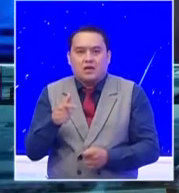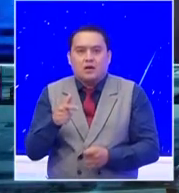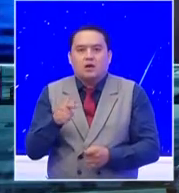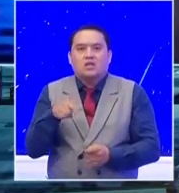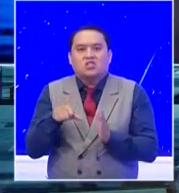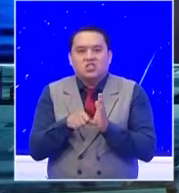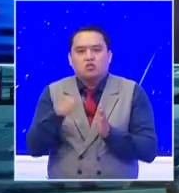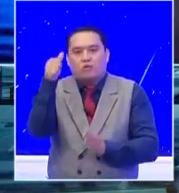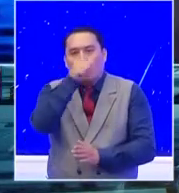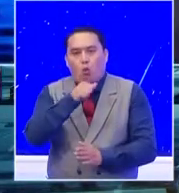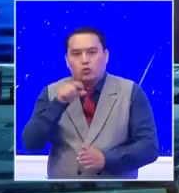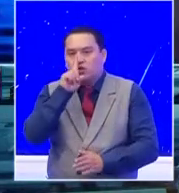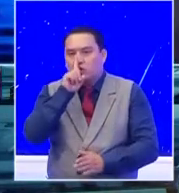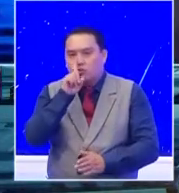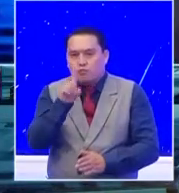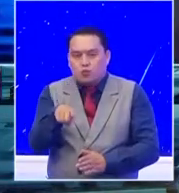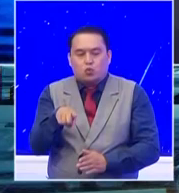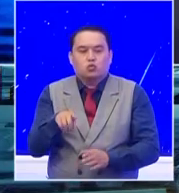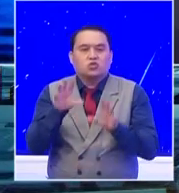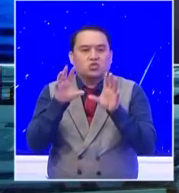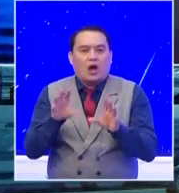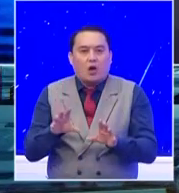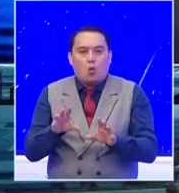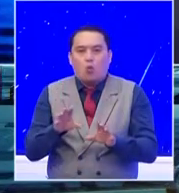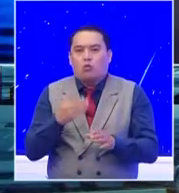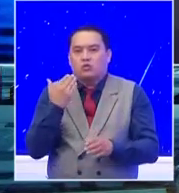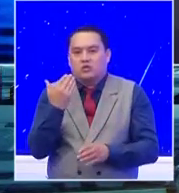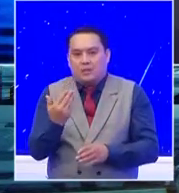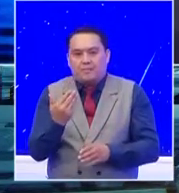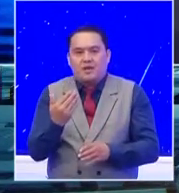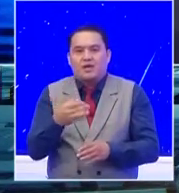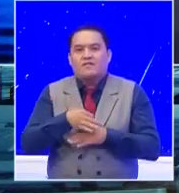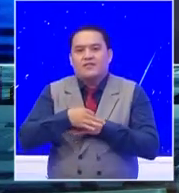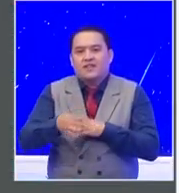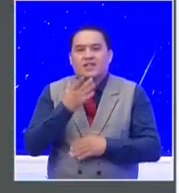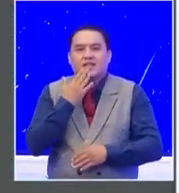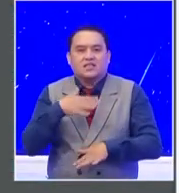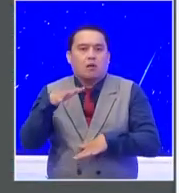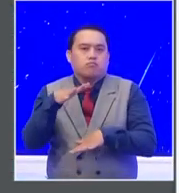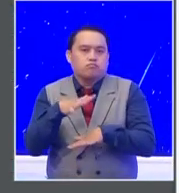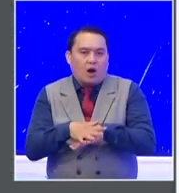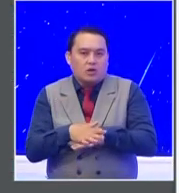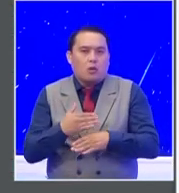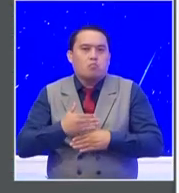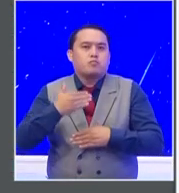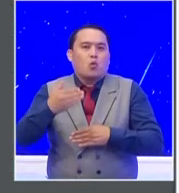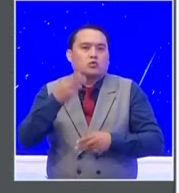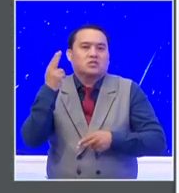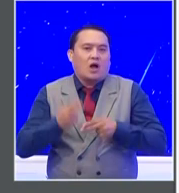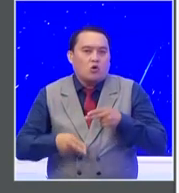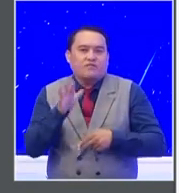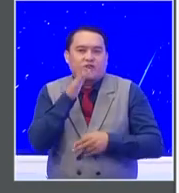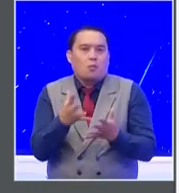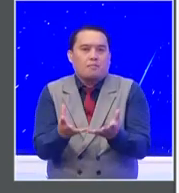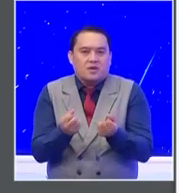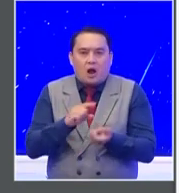образца 2006 года не будут являться законным платежным средством. Филиалы Национального банка после истечения срока